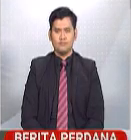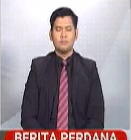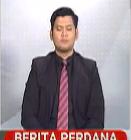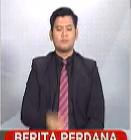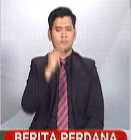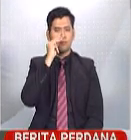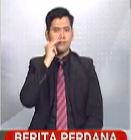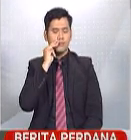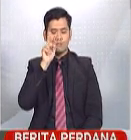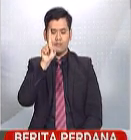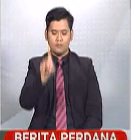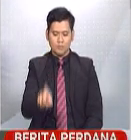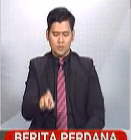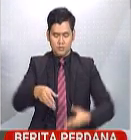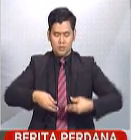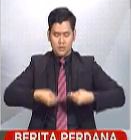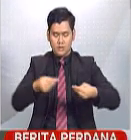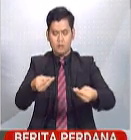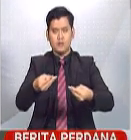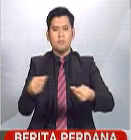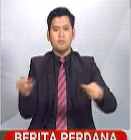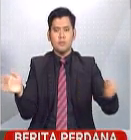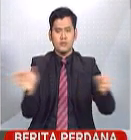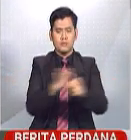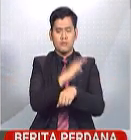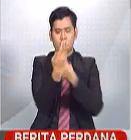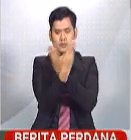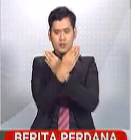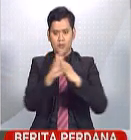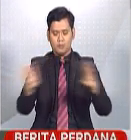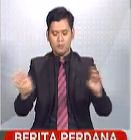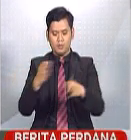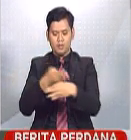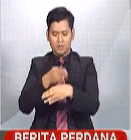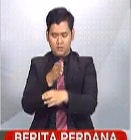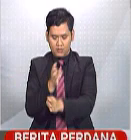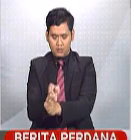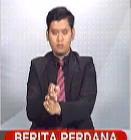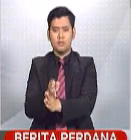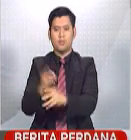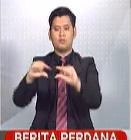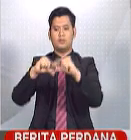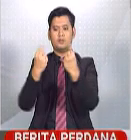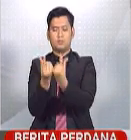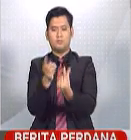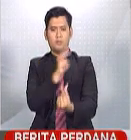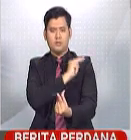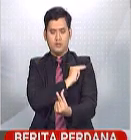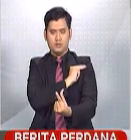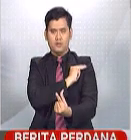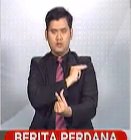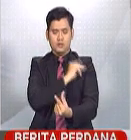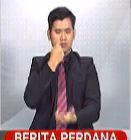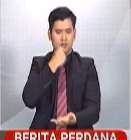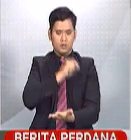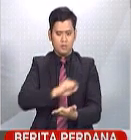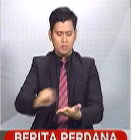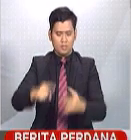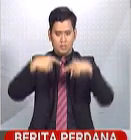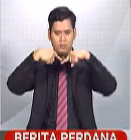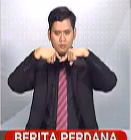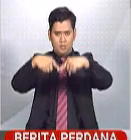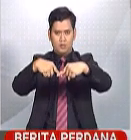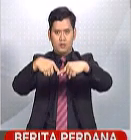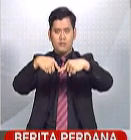Tan Sri Muhyiddin Yassin perlu diberikan sepenuh kebebasan dalam membentuk kabinet di bawah Kerajaan Perikatan Nasional. Menurut Setiausaha Agong UMNO, Tan Sri